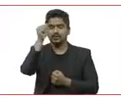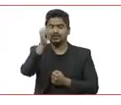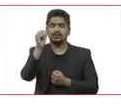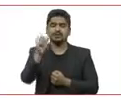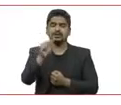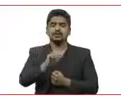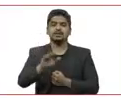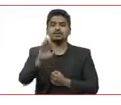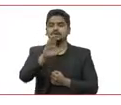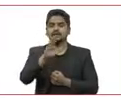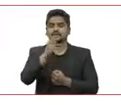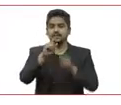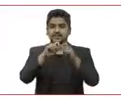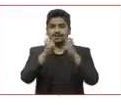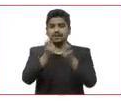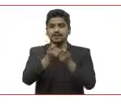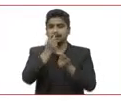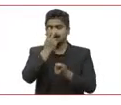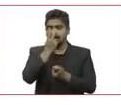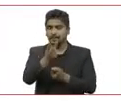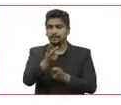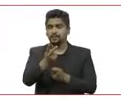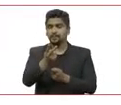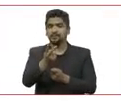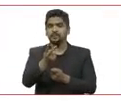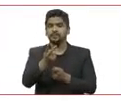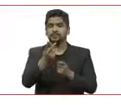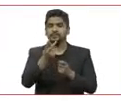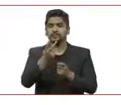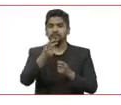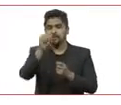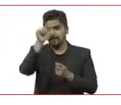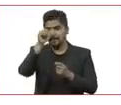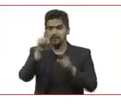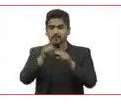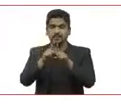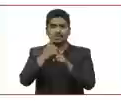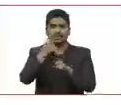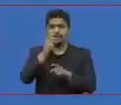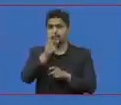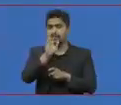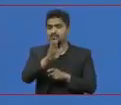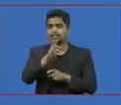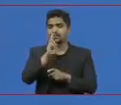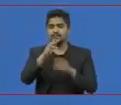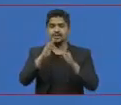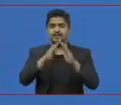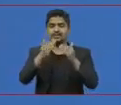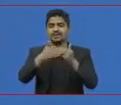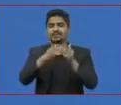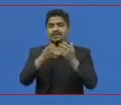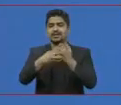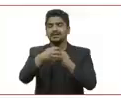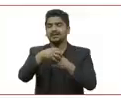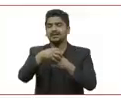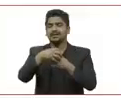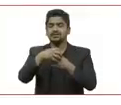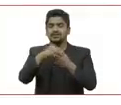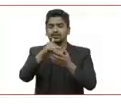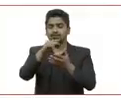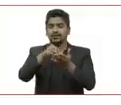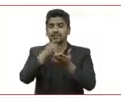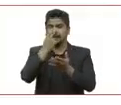दक्षिण एसिया रिजनमा पनि भागमा पनि देखिएको छ। यसमा छिमेकी देशको